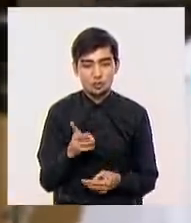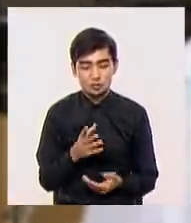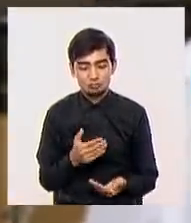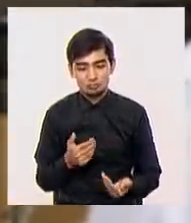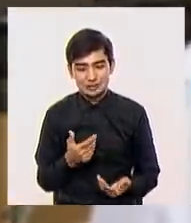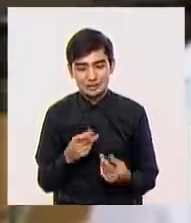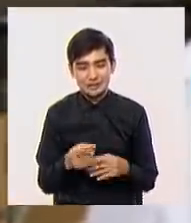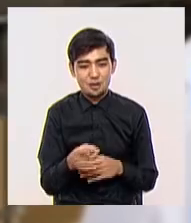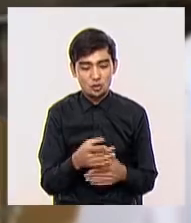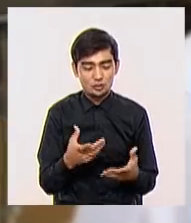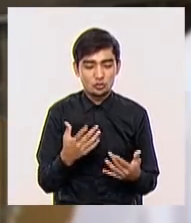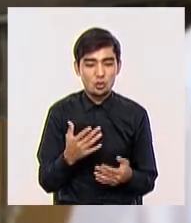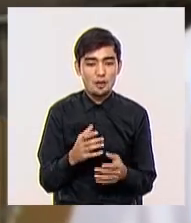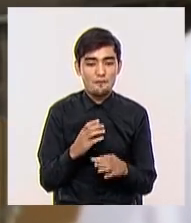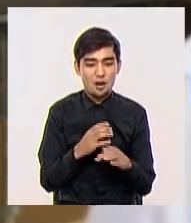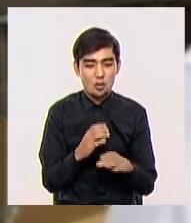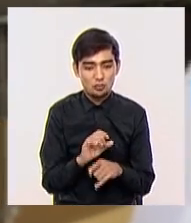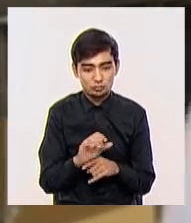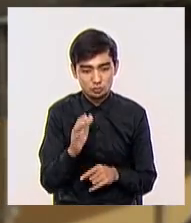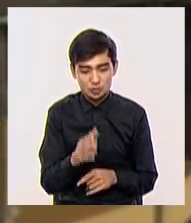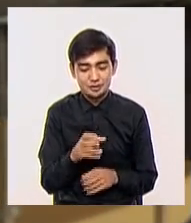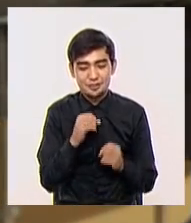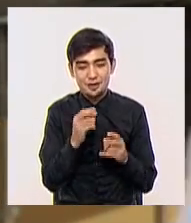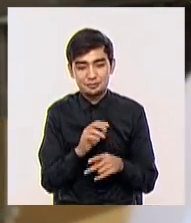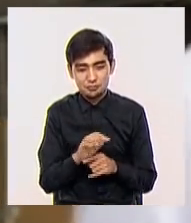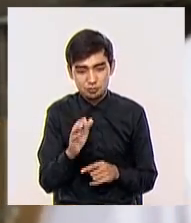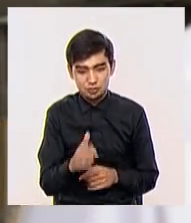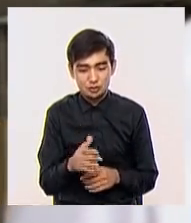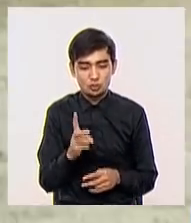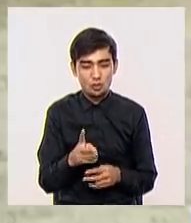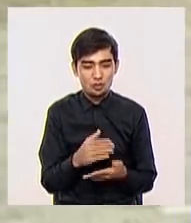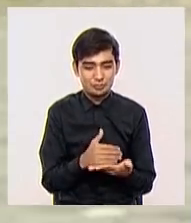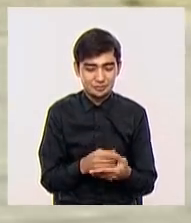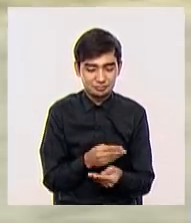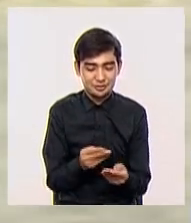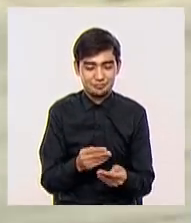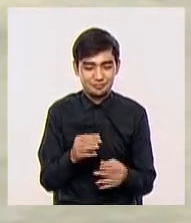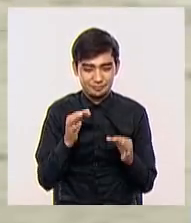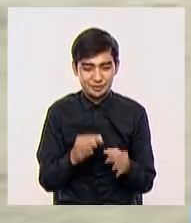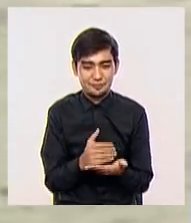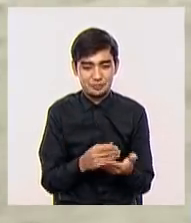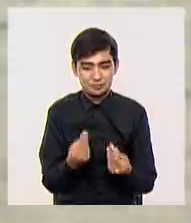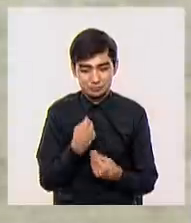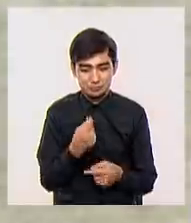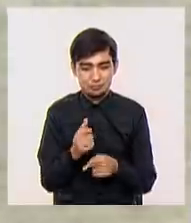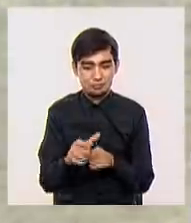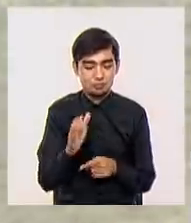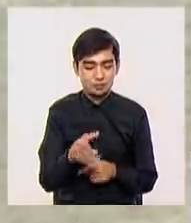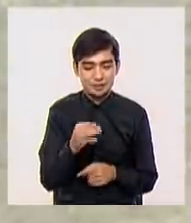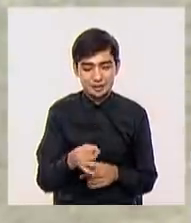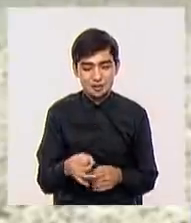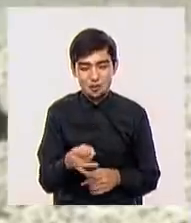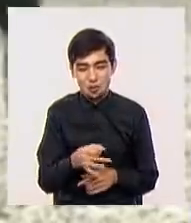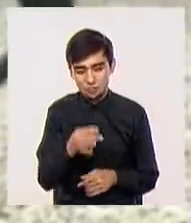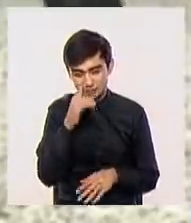кімге, қай ауданға қанша вагон баратыны және кімдерге тарататыны тізім керек. Қалай дегенмен де еріктілер ауыл, аудан, қала, тіпті